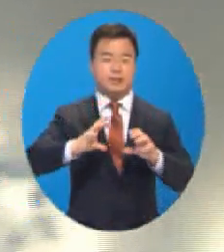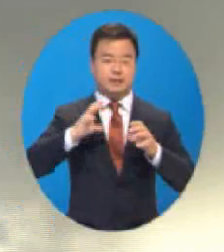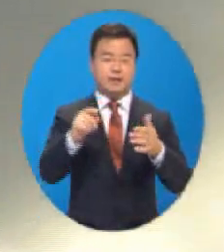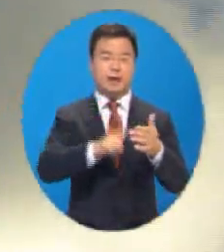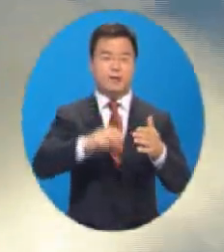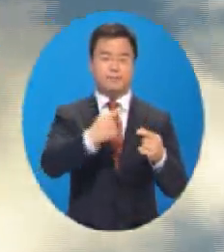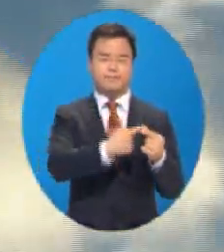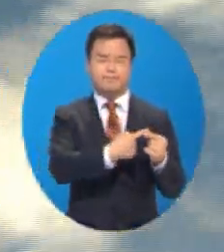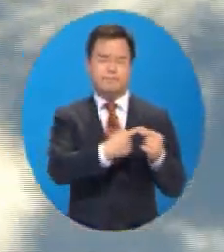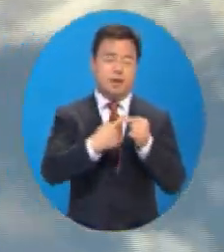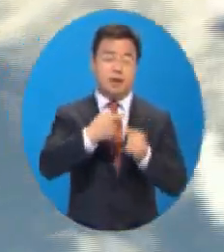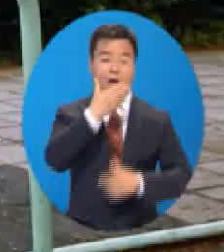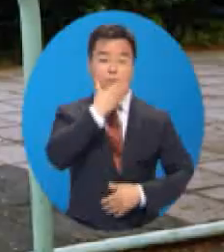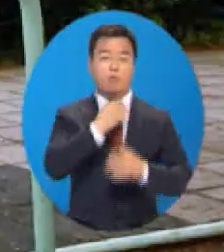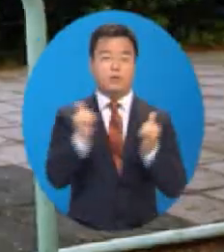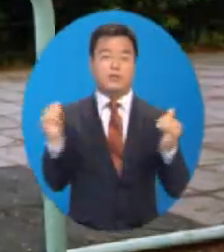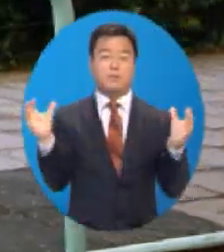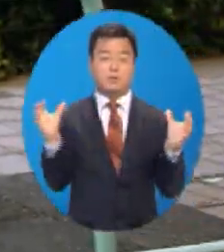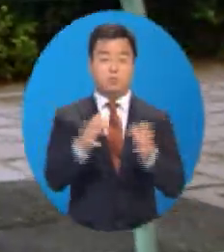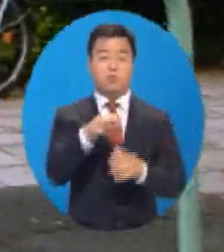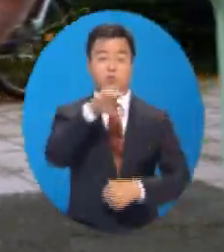가장 행복한 사람들이 사는 나라입니다.